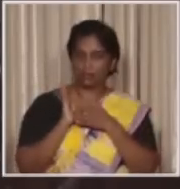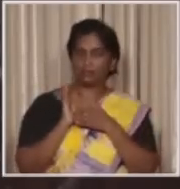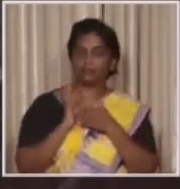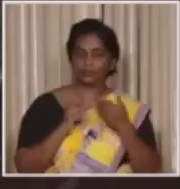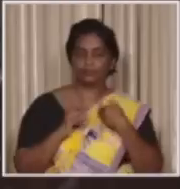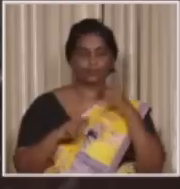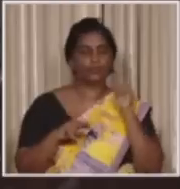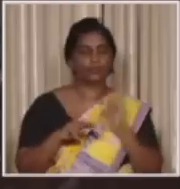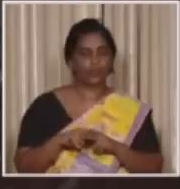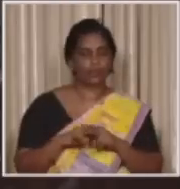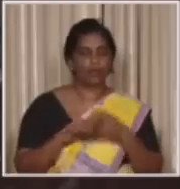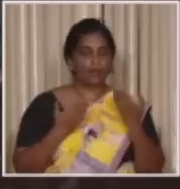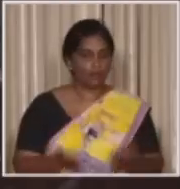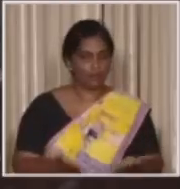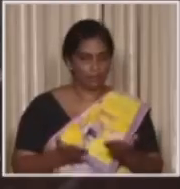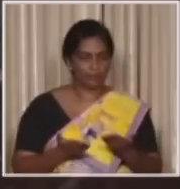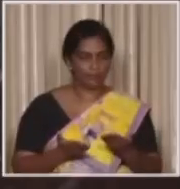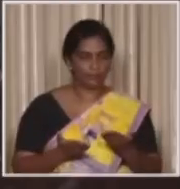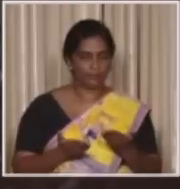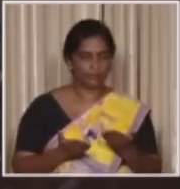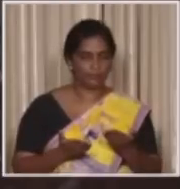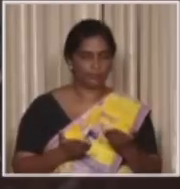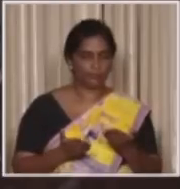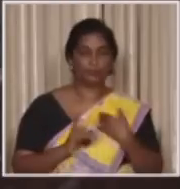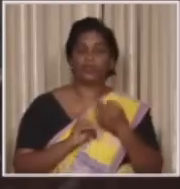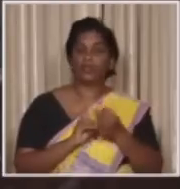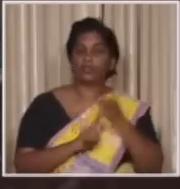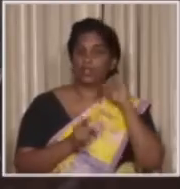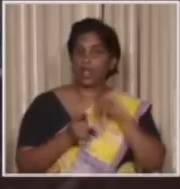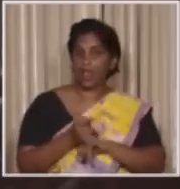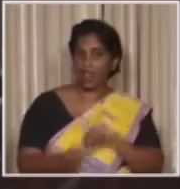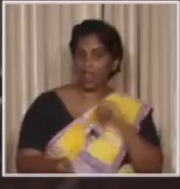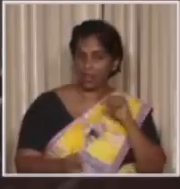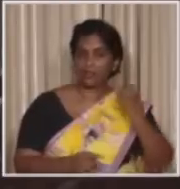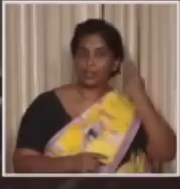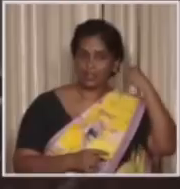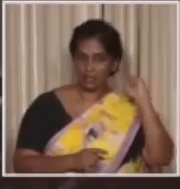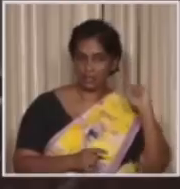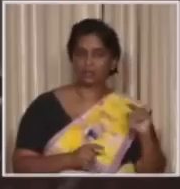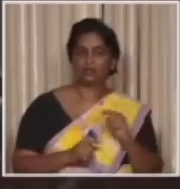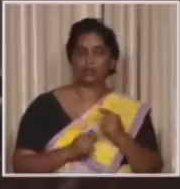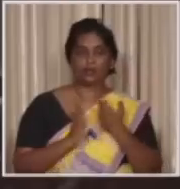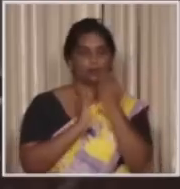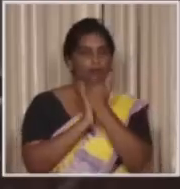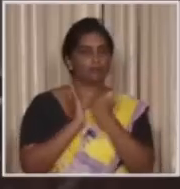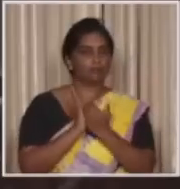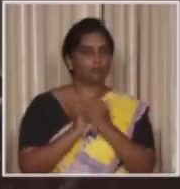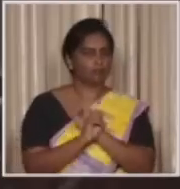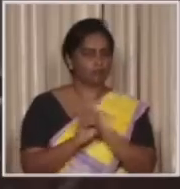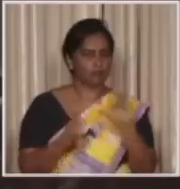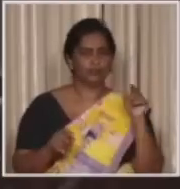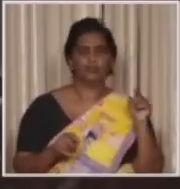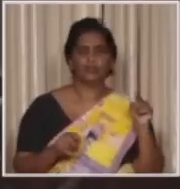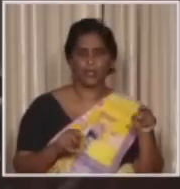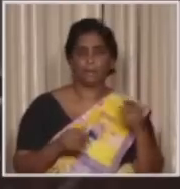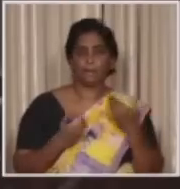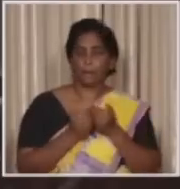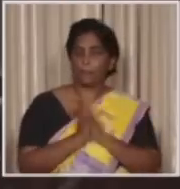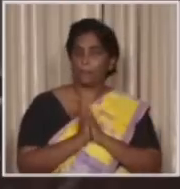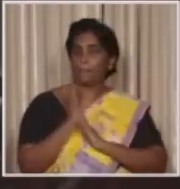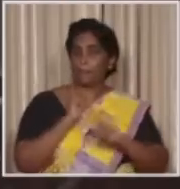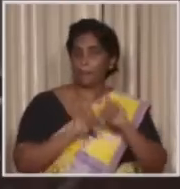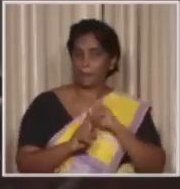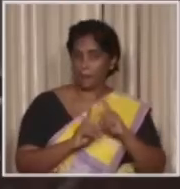මගේ මිත්‍ර වර්තමාන ජනාධිපති ලේකම්තුමා ඊයේ සර්කියුල් එකක් වගේ එකක් ගහලා තියෙනවා තමන්ගේ